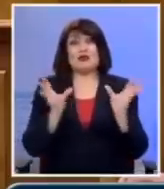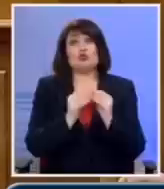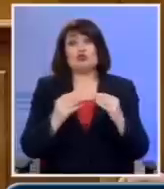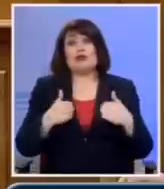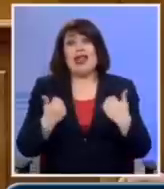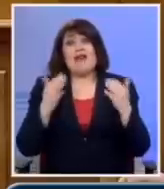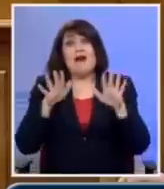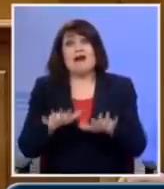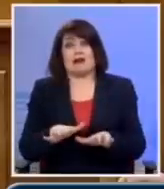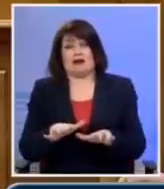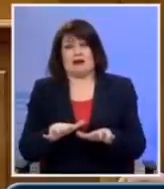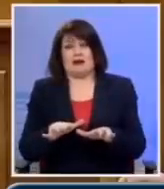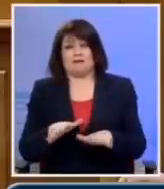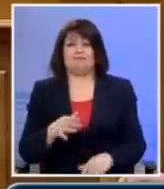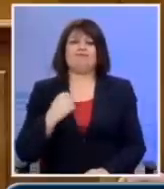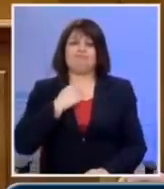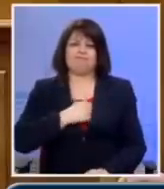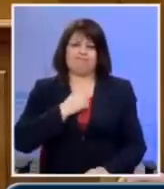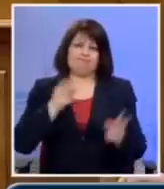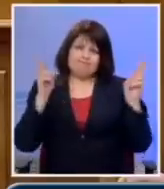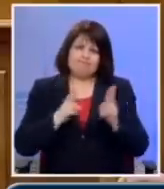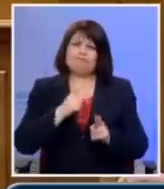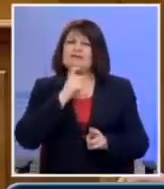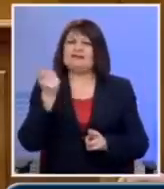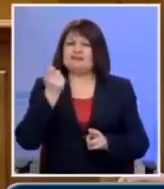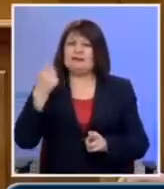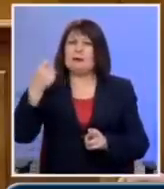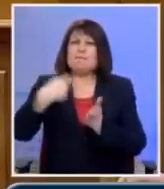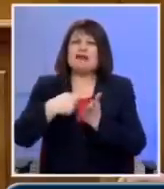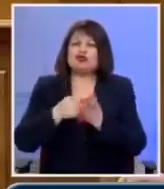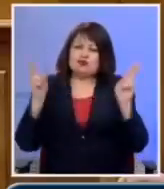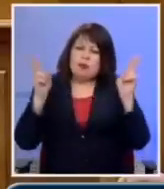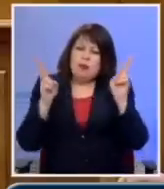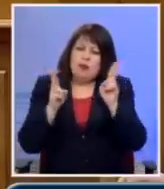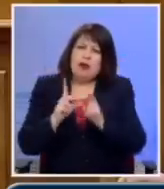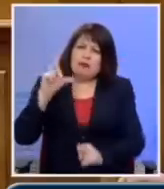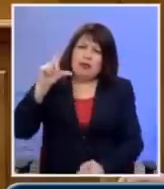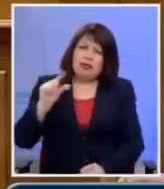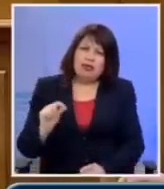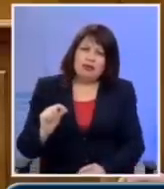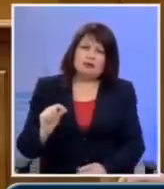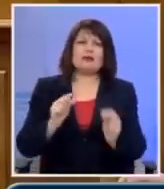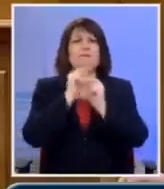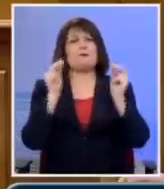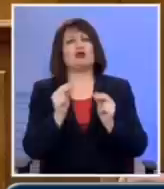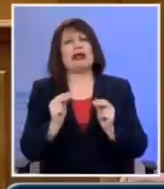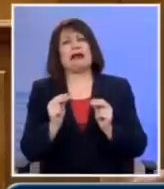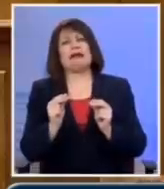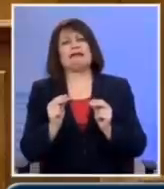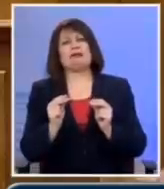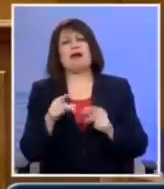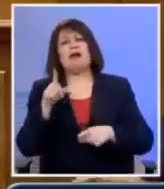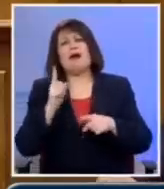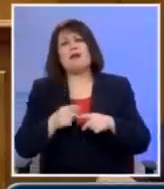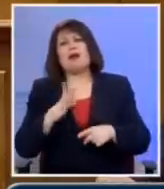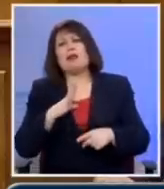νέους, δραματική μείωση μισθών και συντάξεων, με αποτέλεσμα τα μεσαία και κατώτερα κοινωνικά